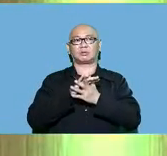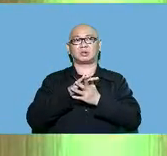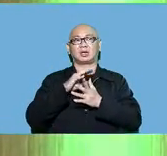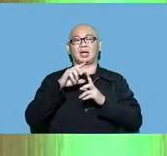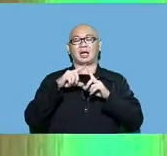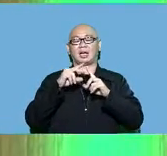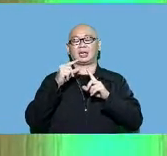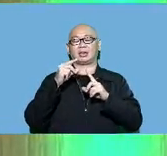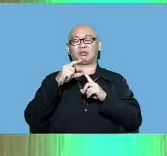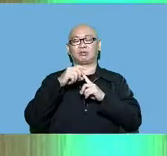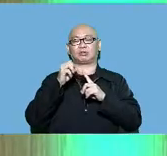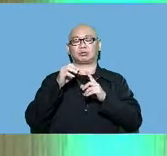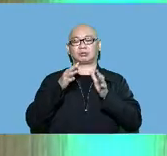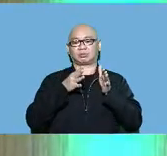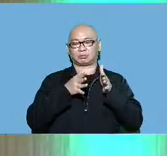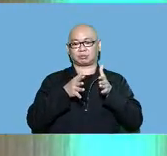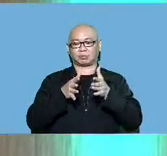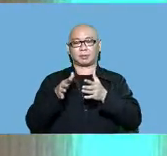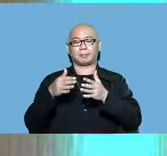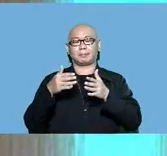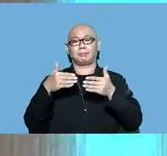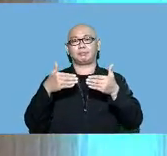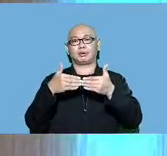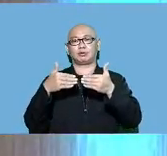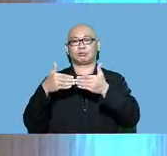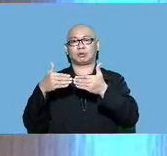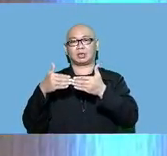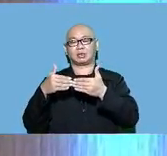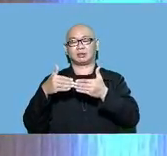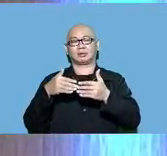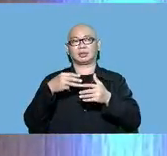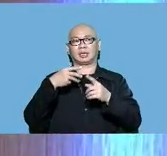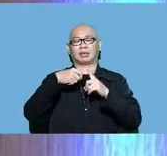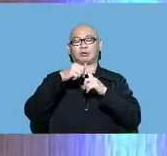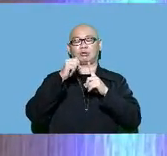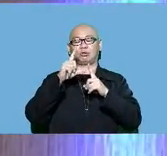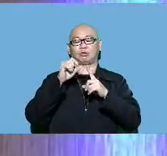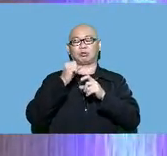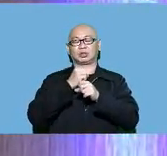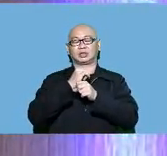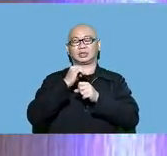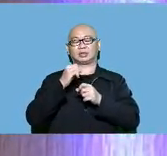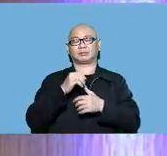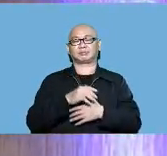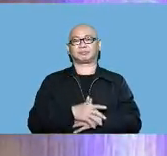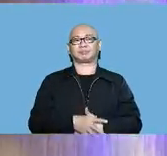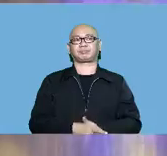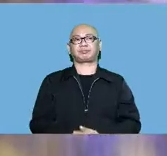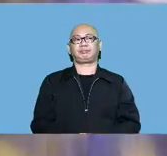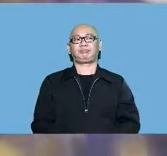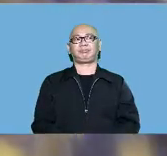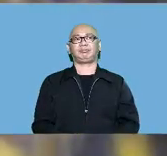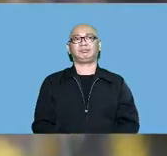di Saluran Luncur Pelimpah Bendungan Berbasis Ecological Engineering.